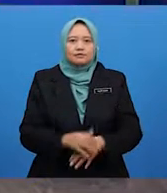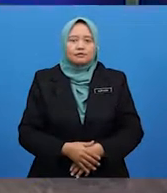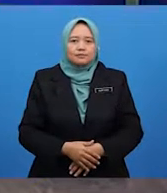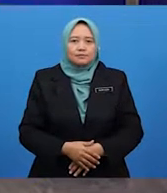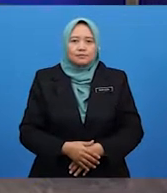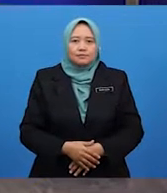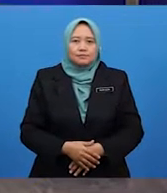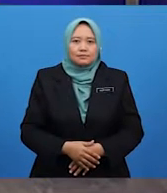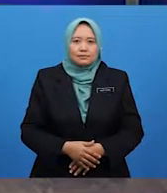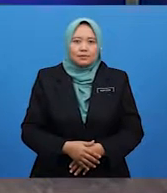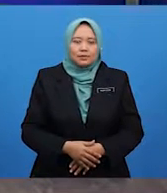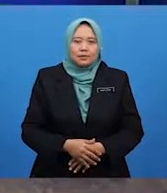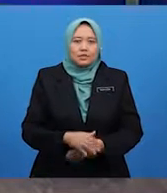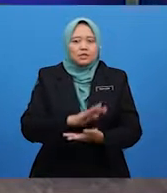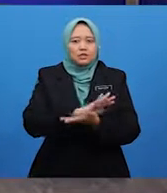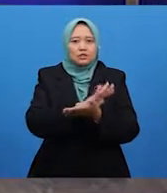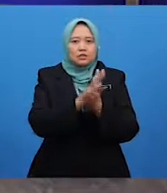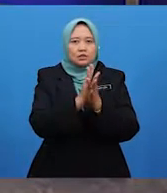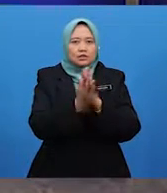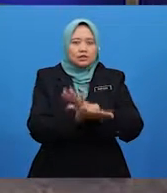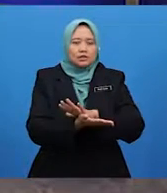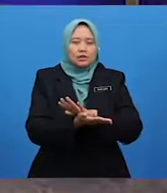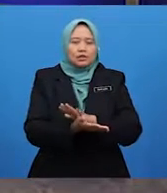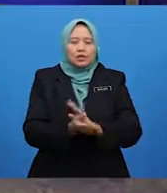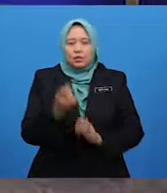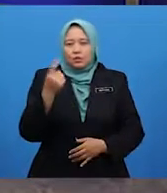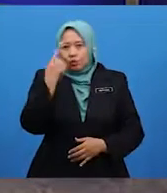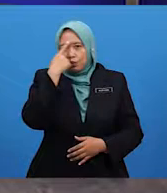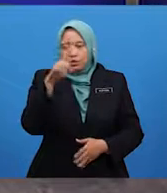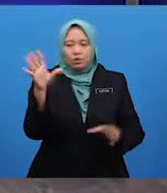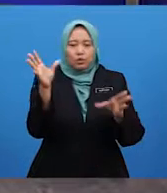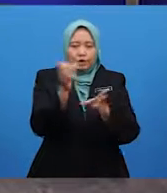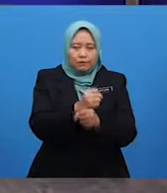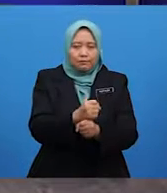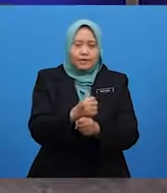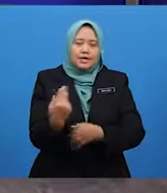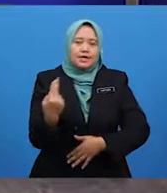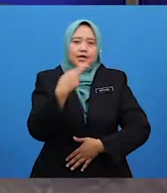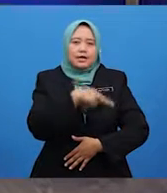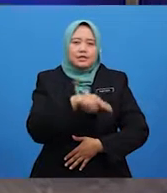terbabas. Jadi, karya yang terhasil itu akan saya rasa pada jalan yang